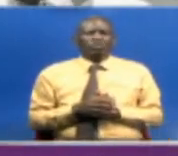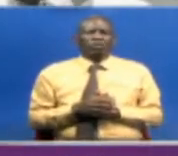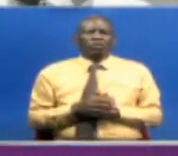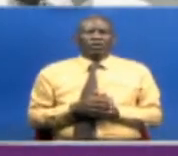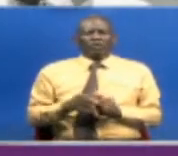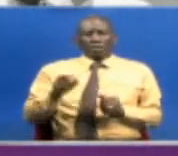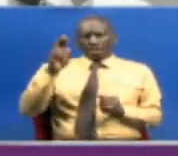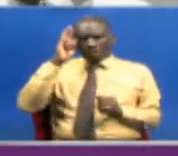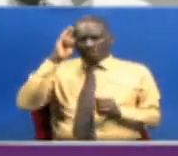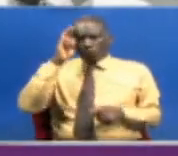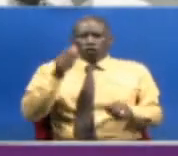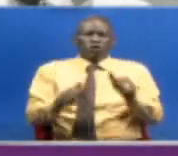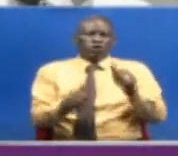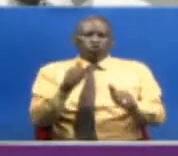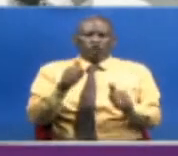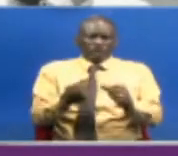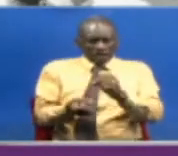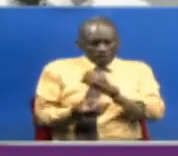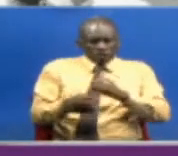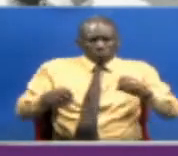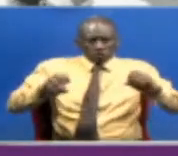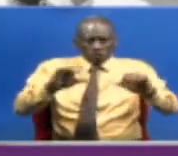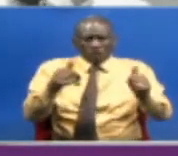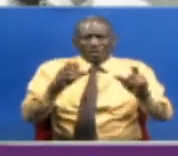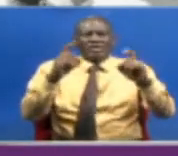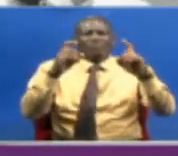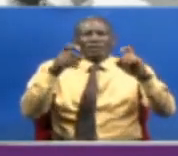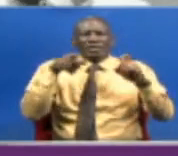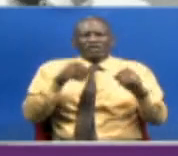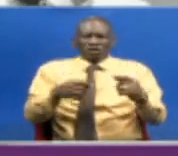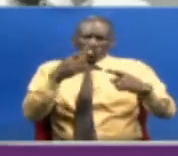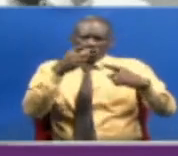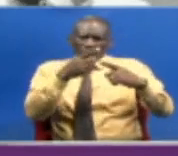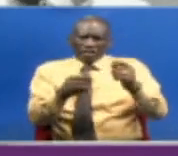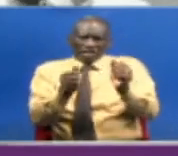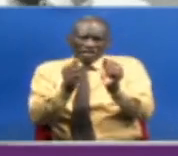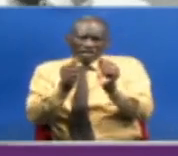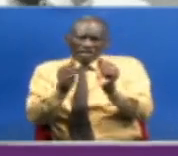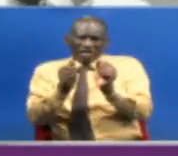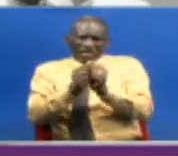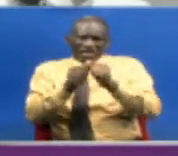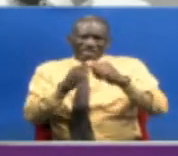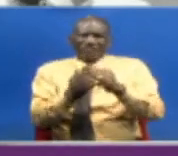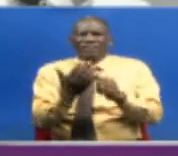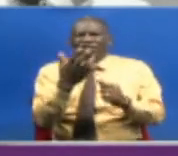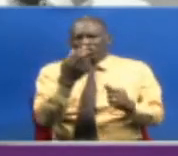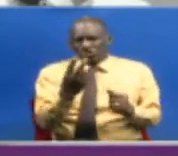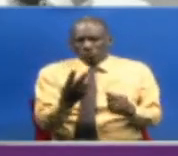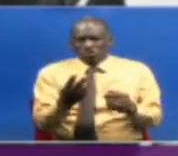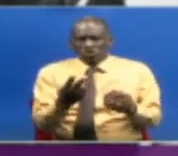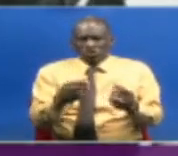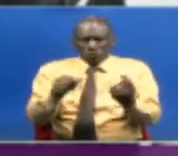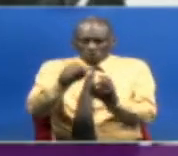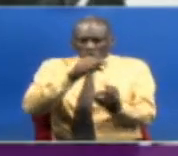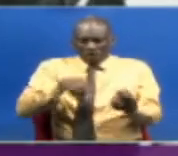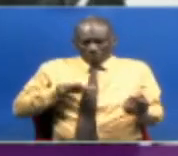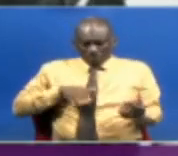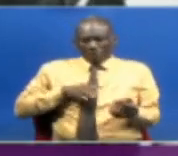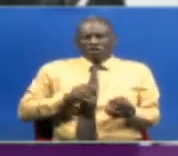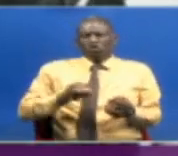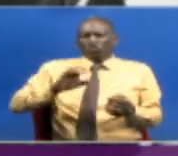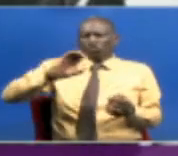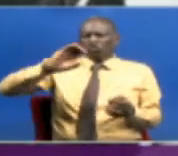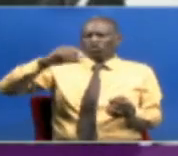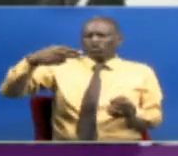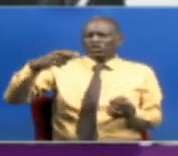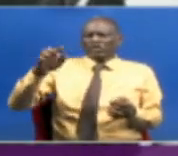Kumbukumbu ambazo zinaelezewa vyema kwenye picha hii ya mwaka 1952, ambapo mamake Charles wa tatu,